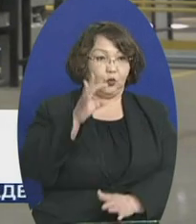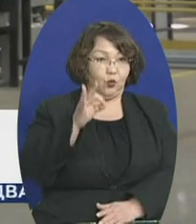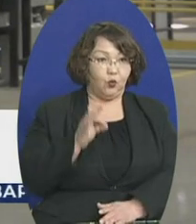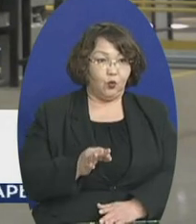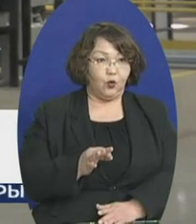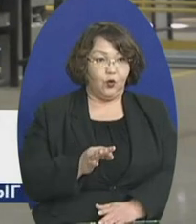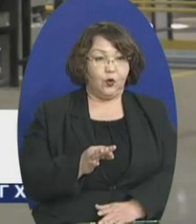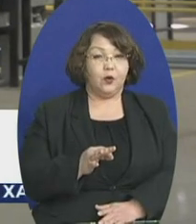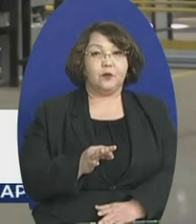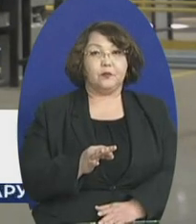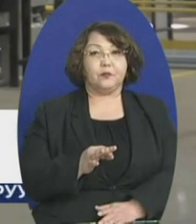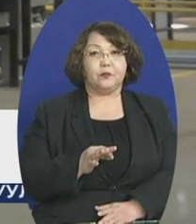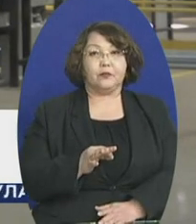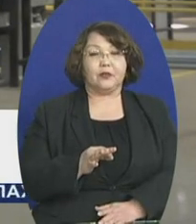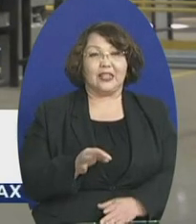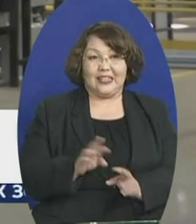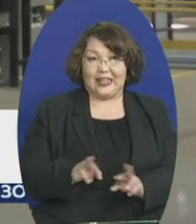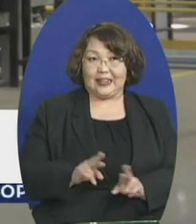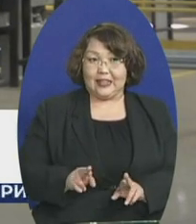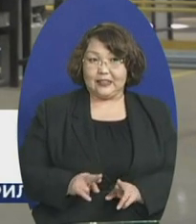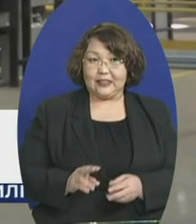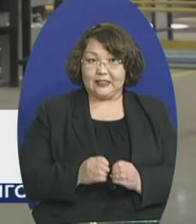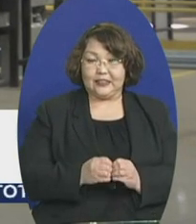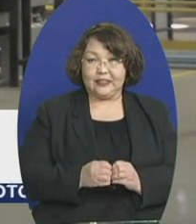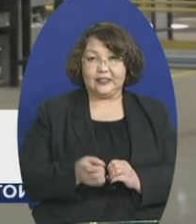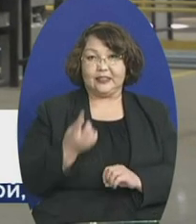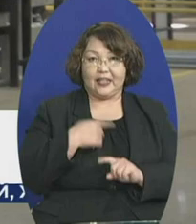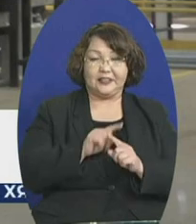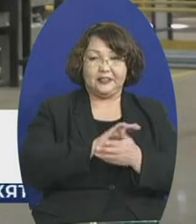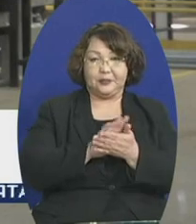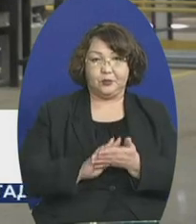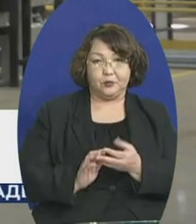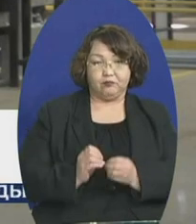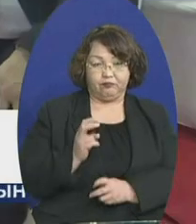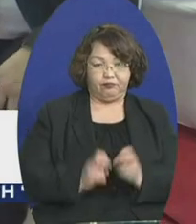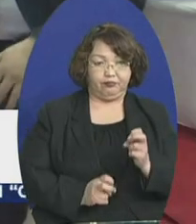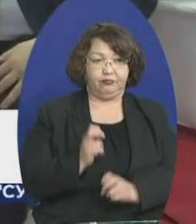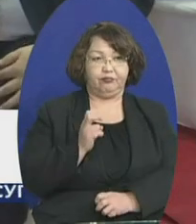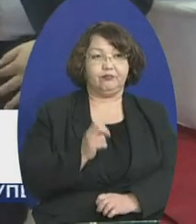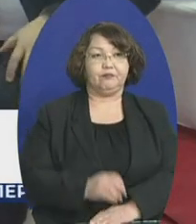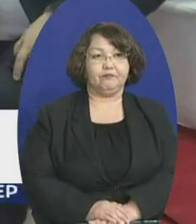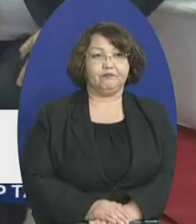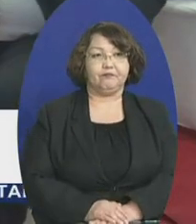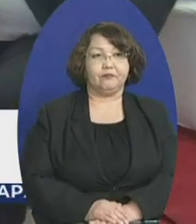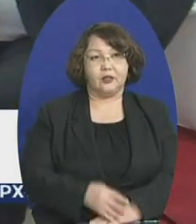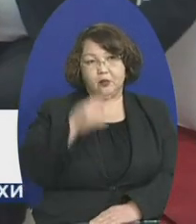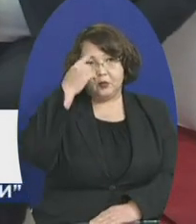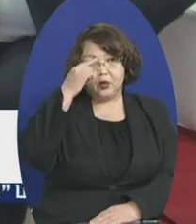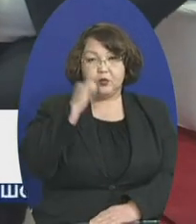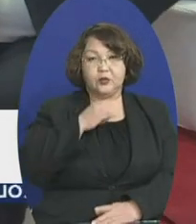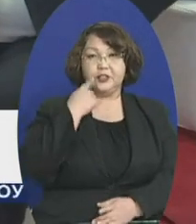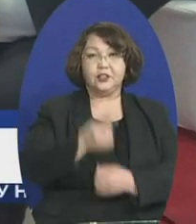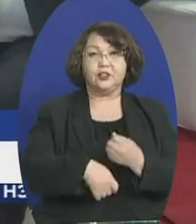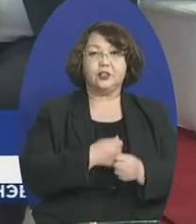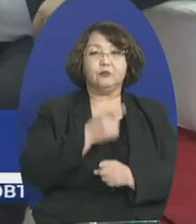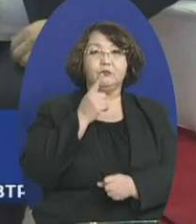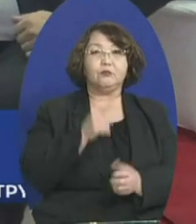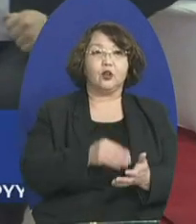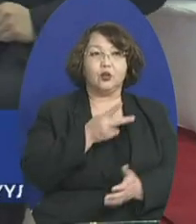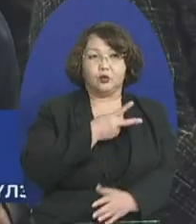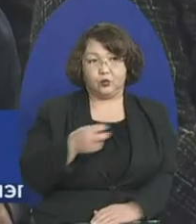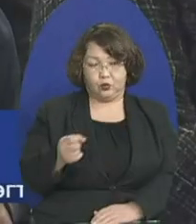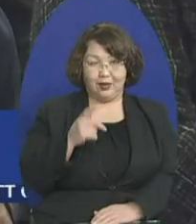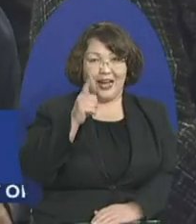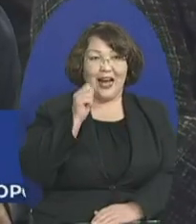байдлаар одоо ялгаж аваад цэвэршүүлээд эцсийн бүтээгдэхүүн гаргах. Манай улс жилд 1200 орчим тонн хар